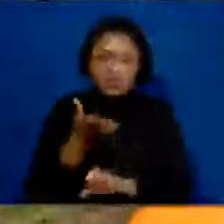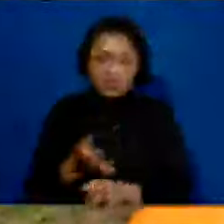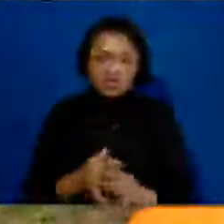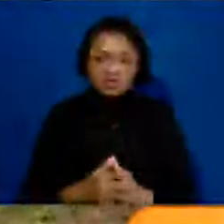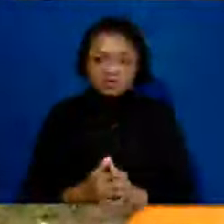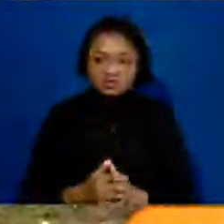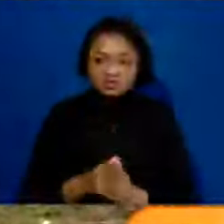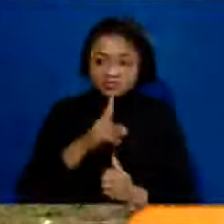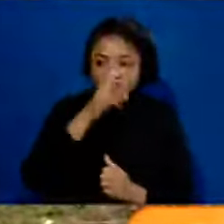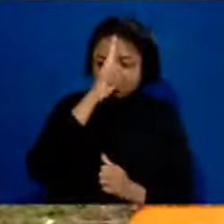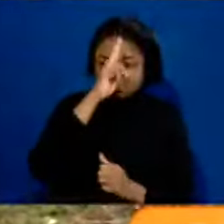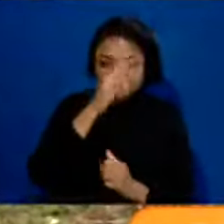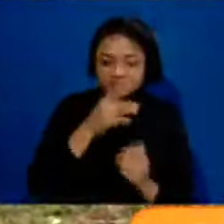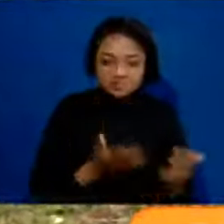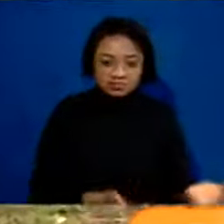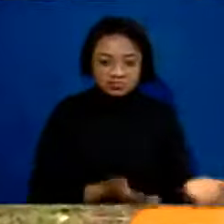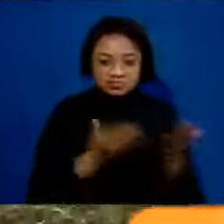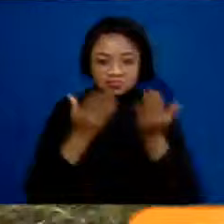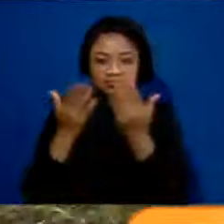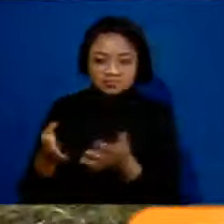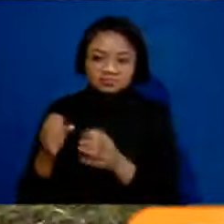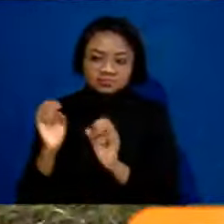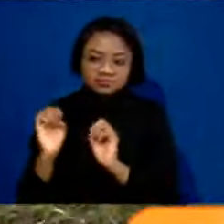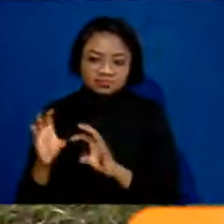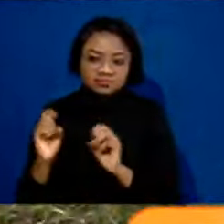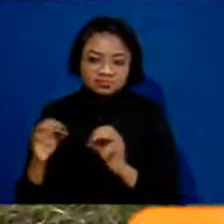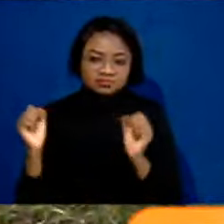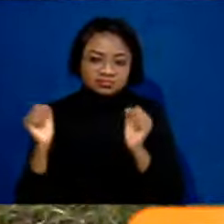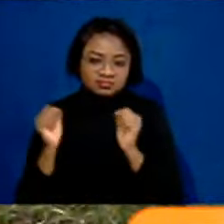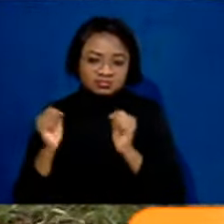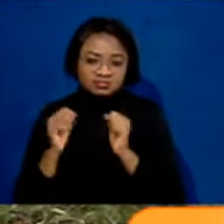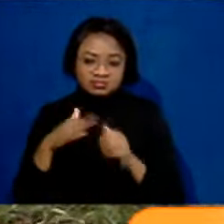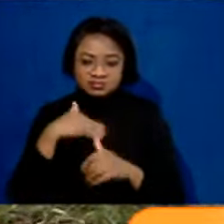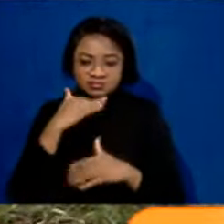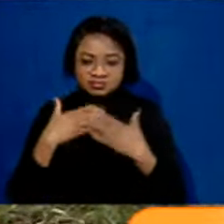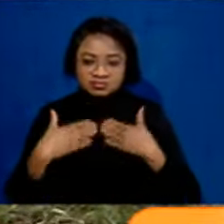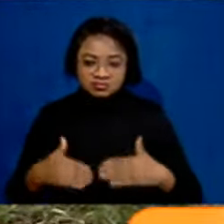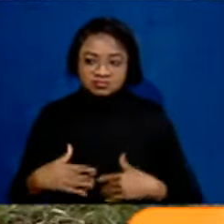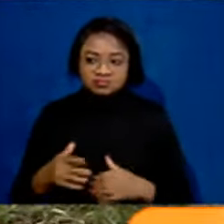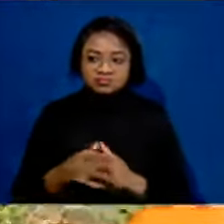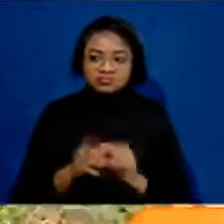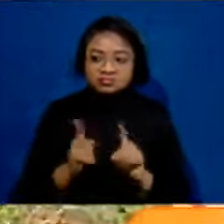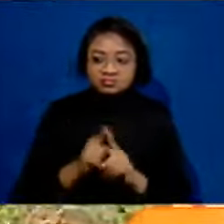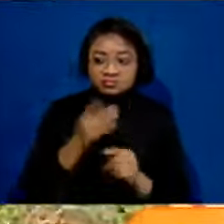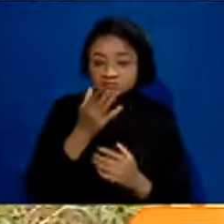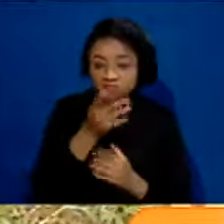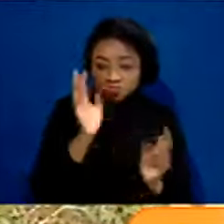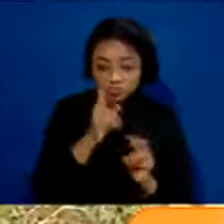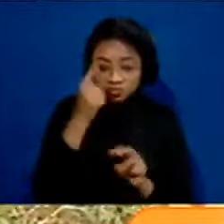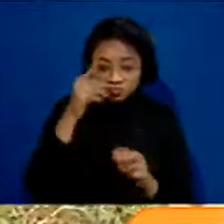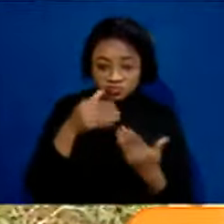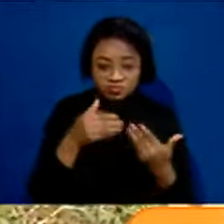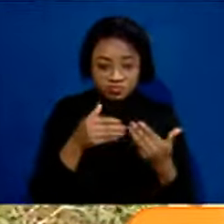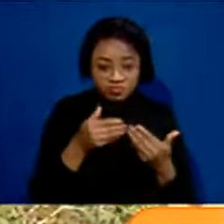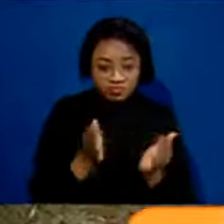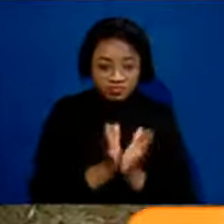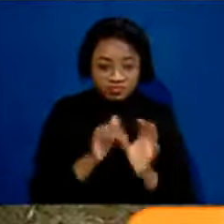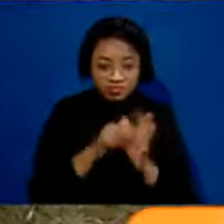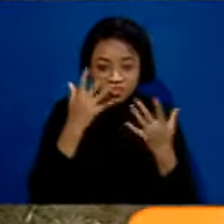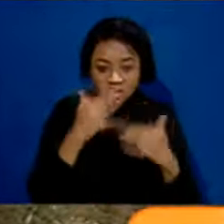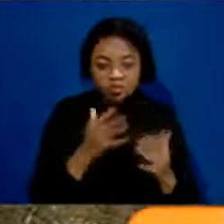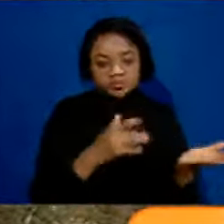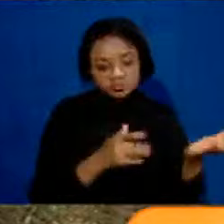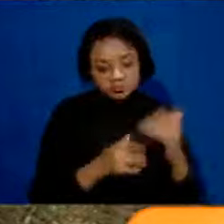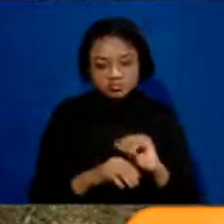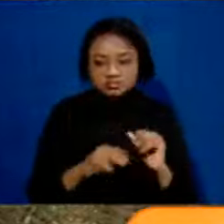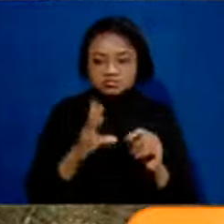waliwasilisha mabaki ya mwili huo katika hifadhi ya City na kuwataka wanao watafuta wapendwa wao kujitokeza ili kutoa sampuli za misimbo jeni.